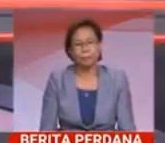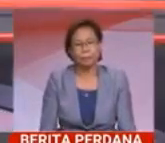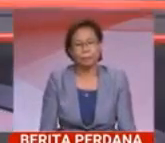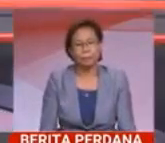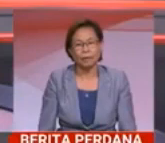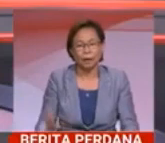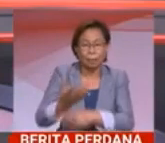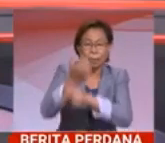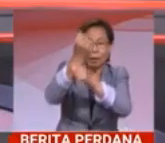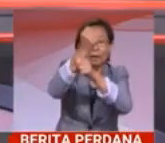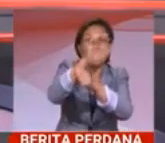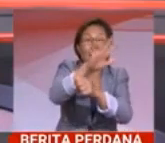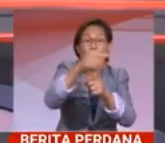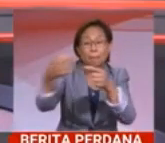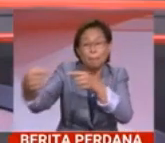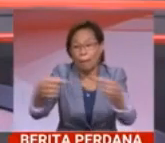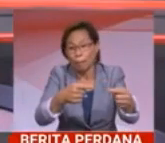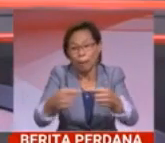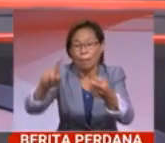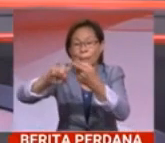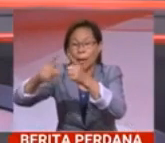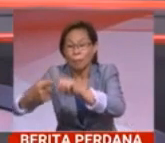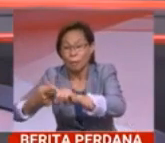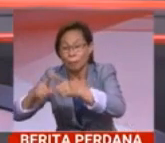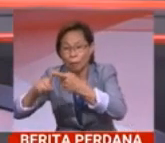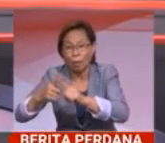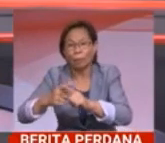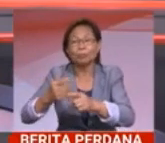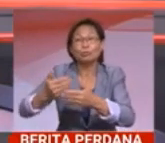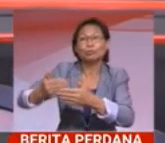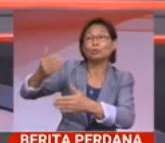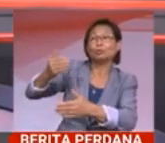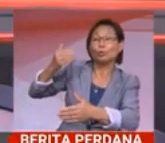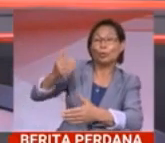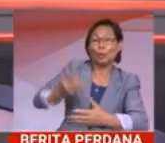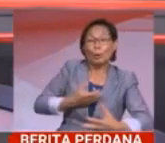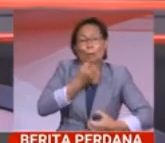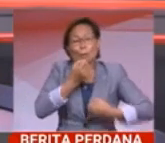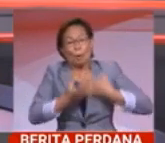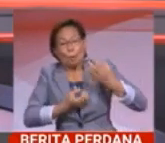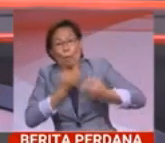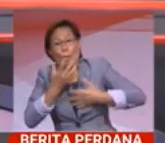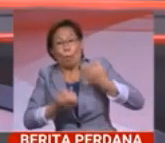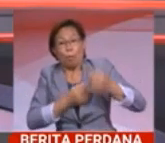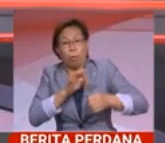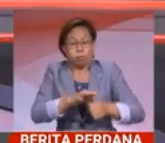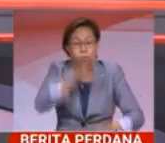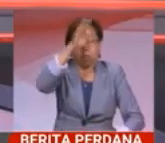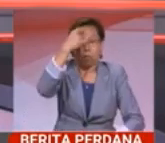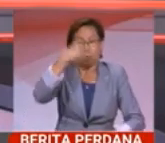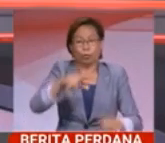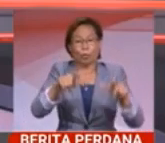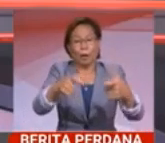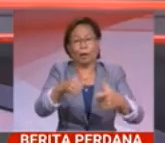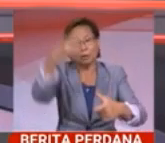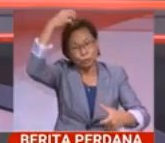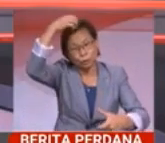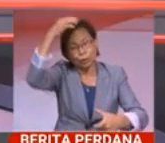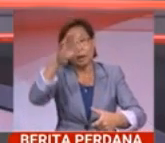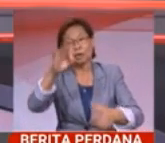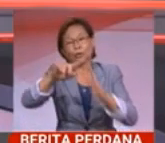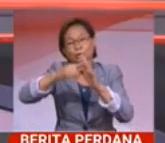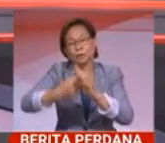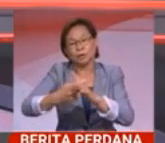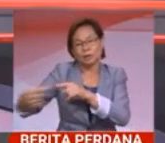kemenangan lima perlawanan sirih persahabatan sebelum ini menjadi pembakar semangat bagi pasukan selangor fc untuk memunculkan